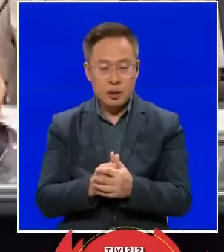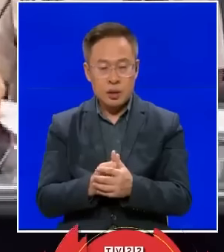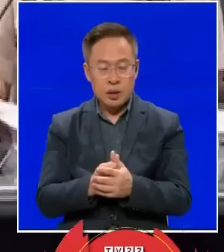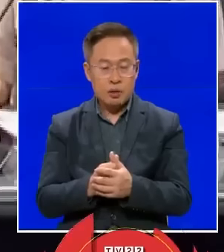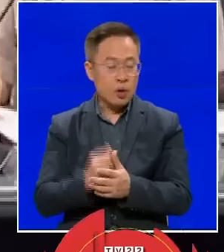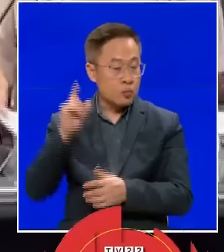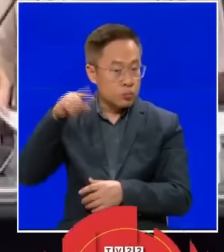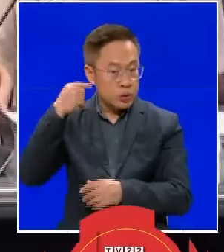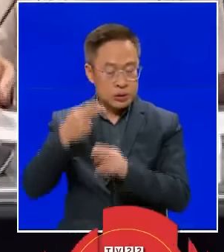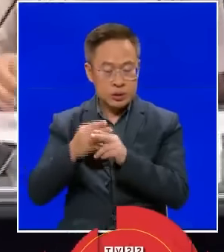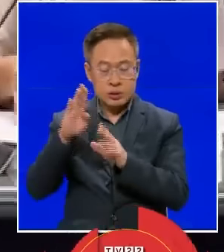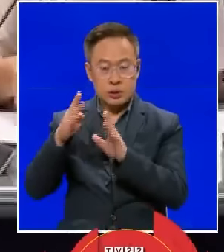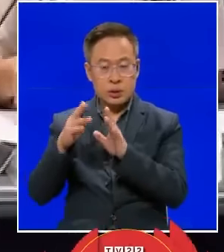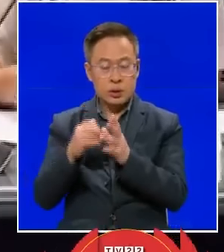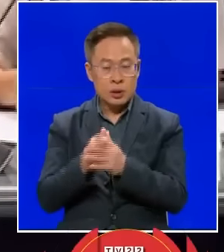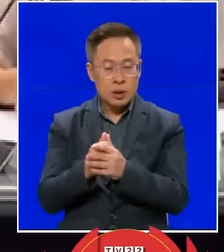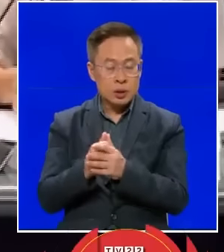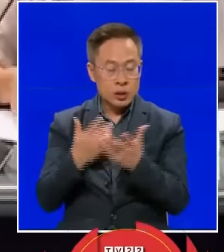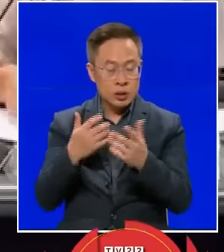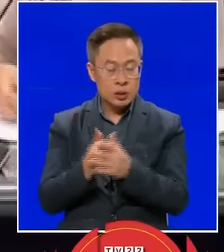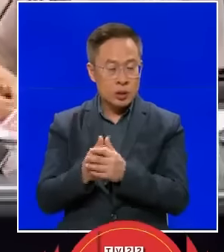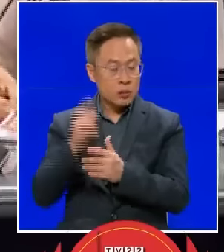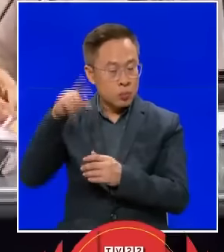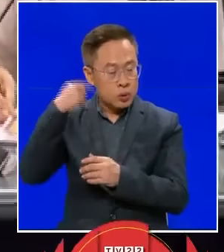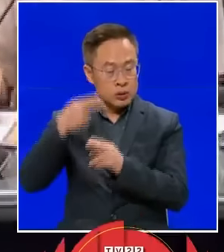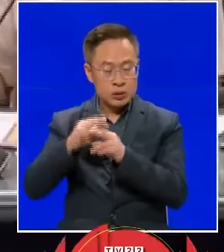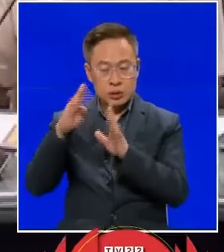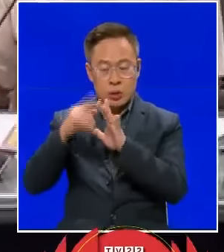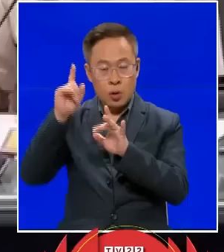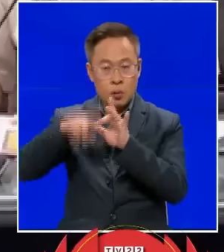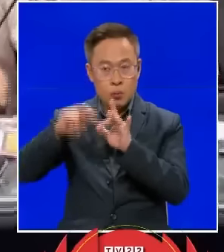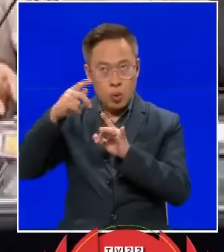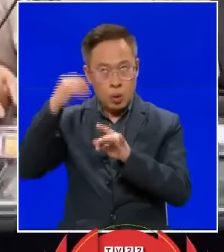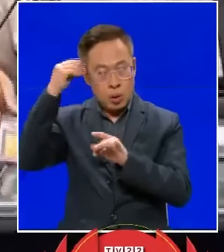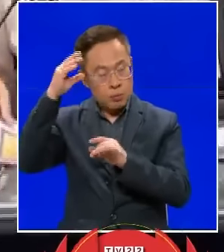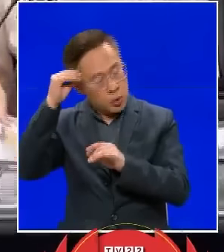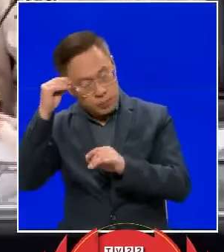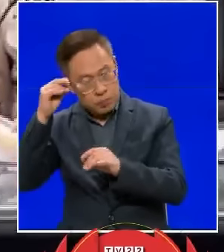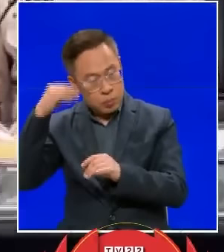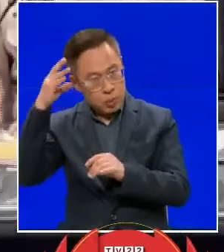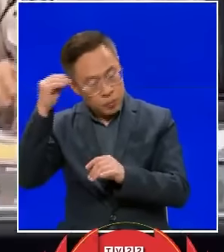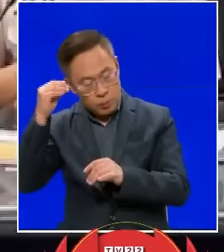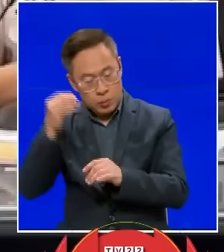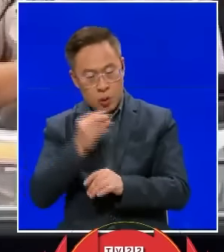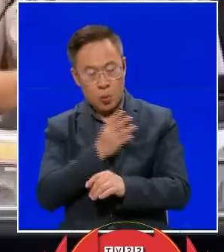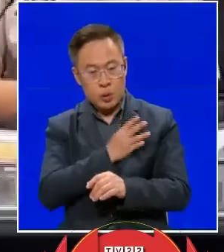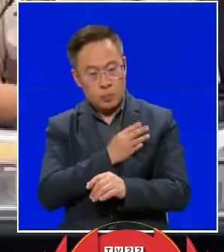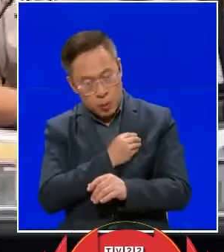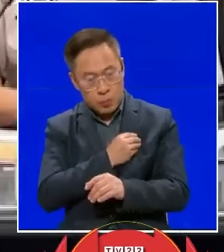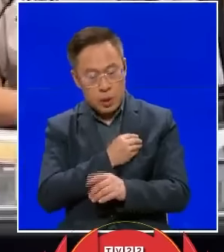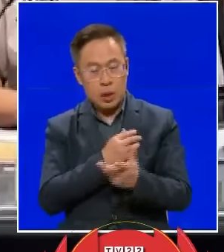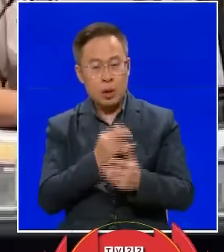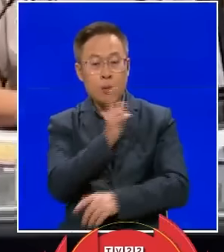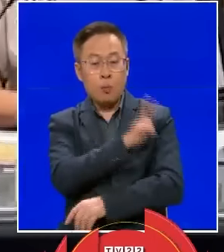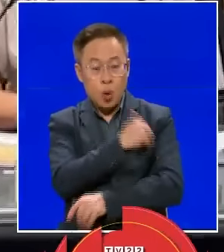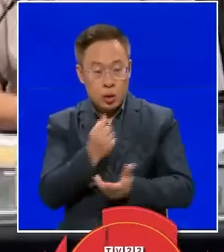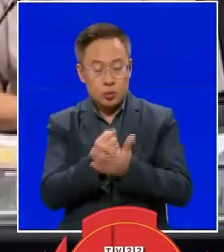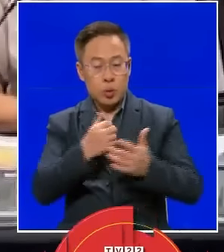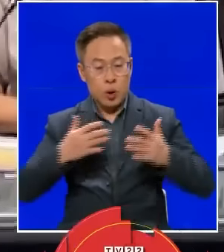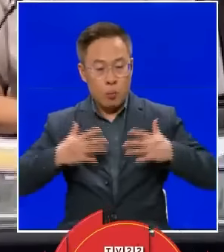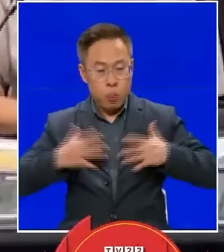กับตาวันตามปกติอยู่ๆบุ้งเนี่ยก็วูบแล้วก็หมดสติไปครับมีการกระตุ้นหัวใจทันทีแล้วก็ส่งตัวไปรักษาที่